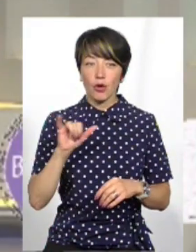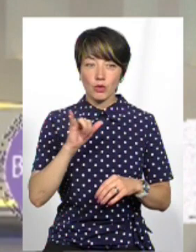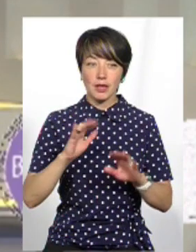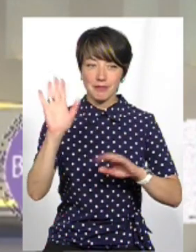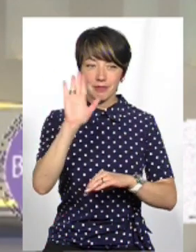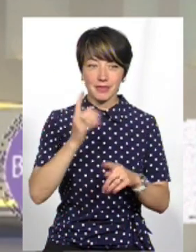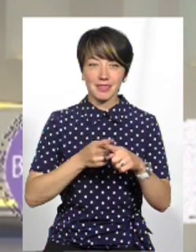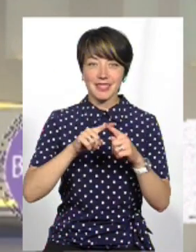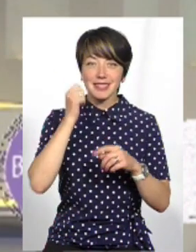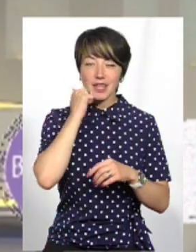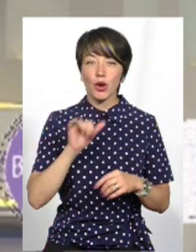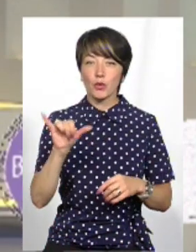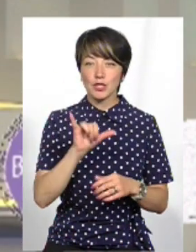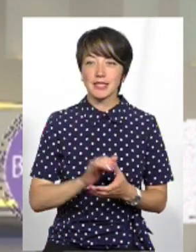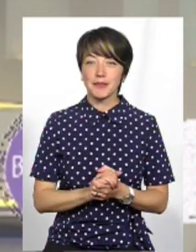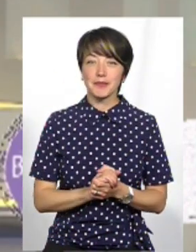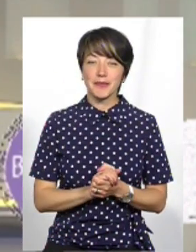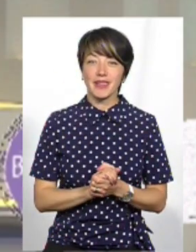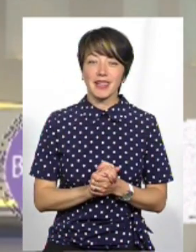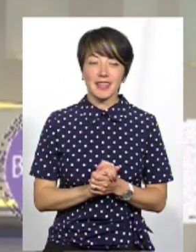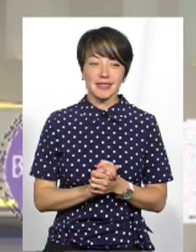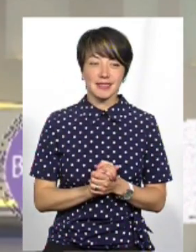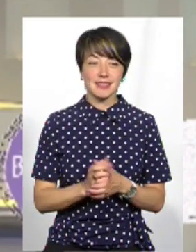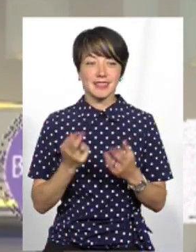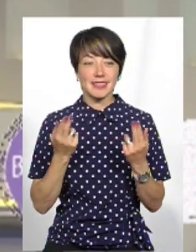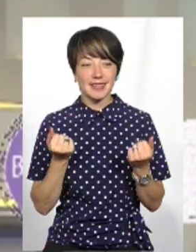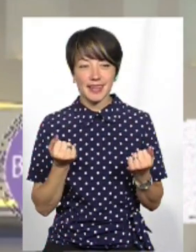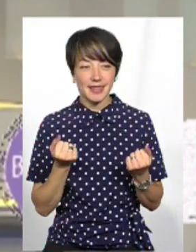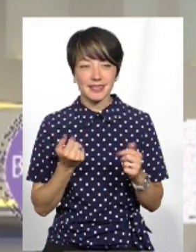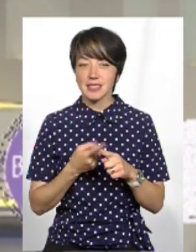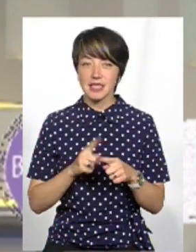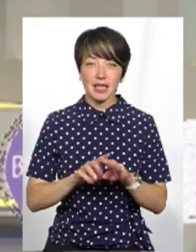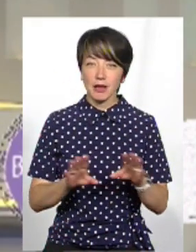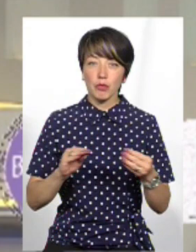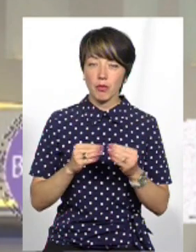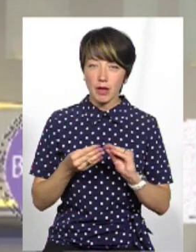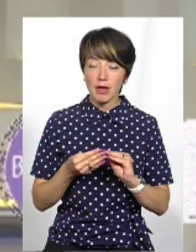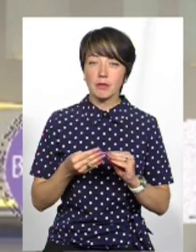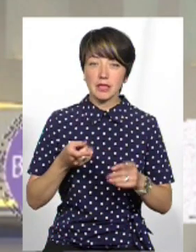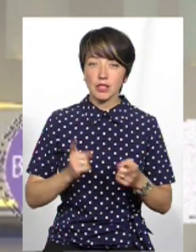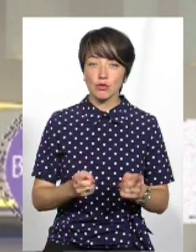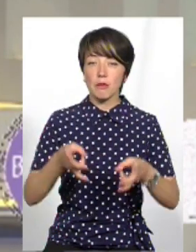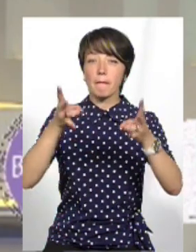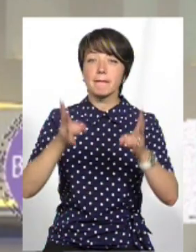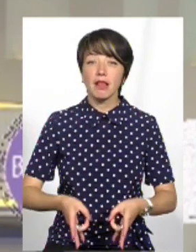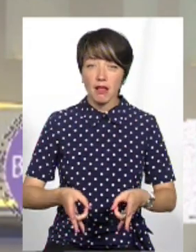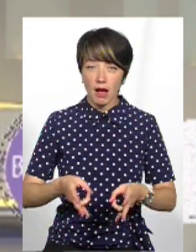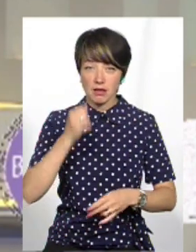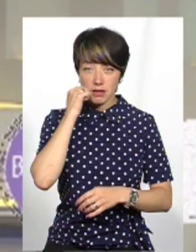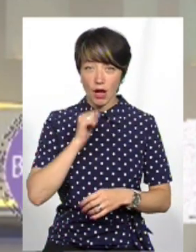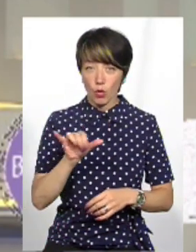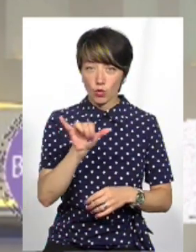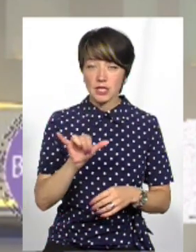я їм передаю вітання там Старушиця. І так, це не те, що проблема. Це дійсно біда не тільки